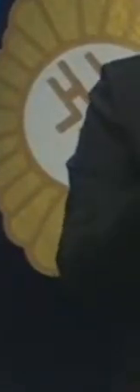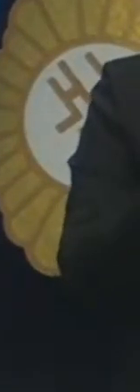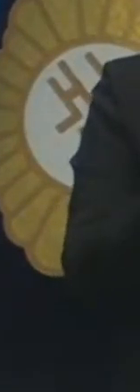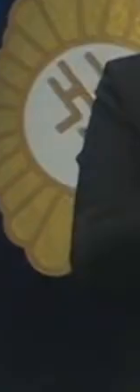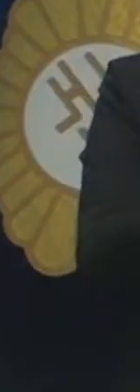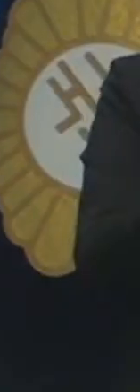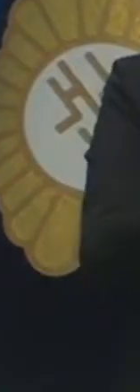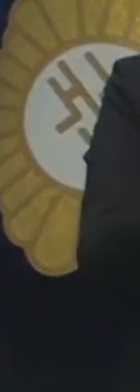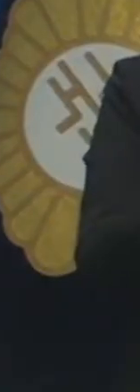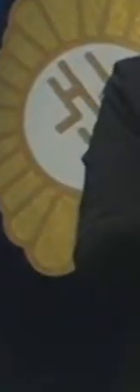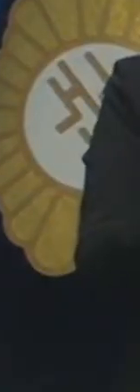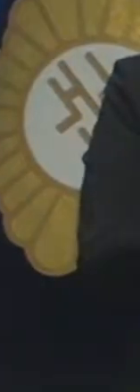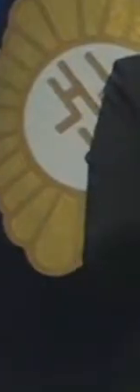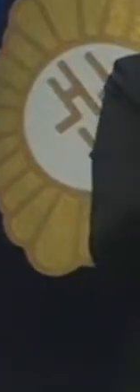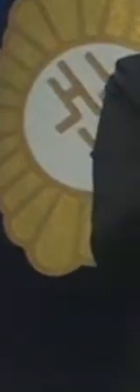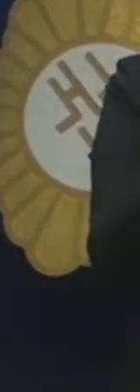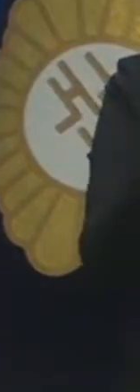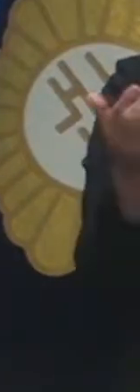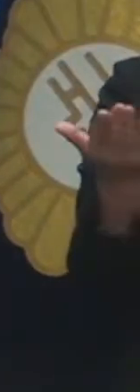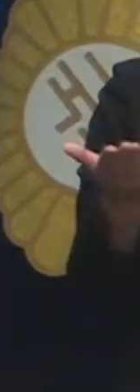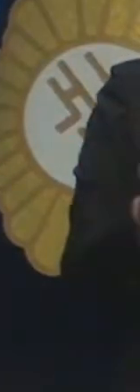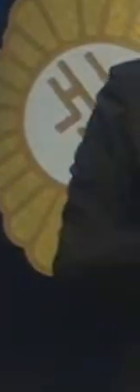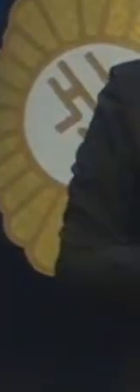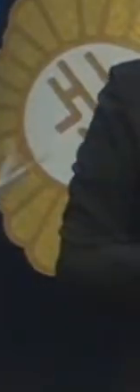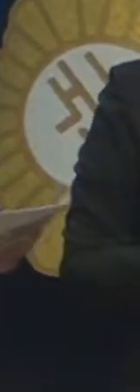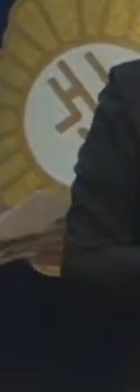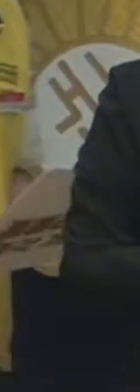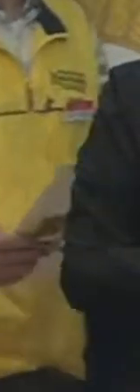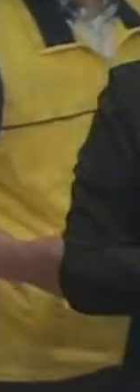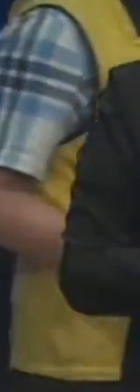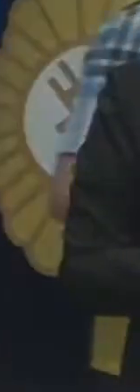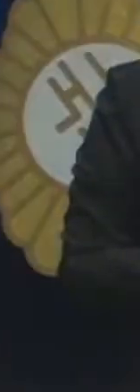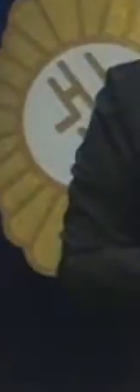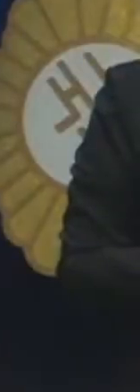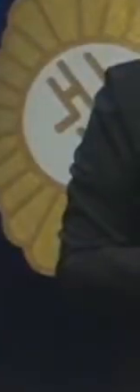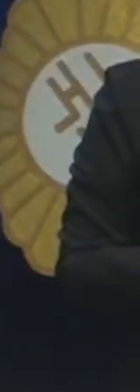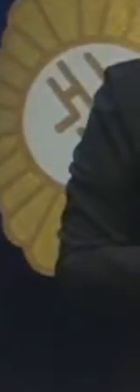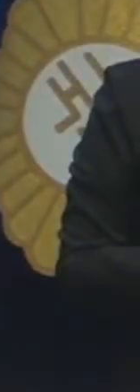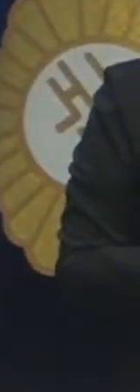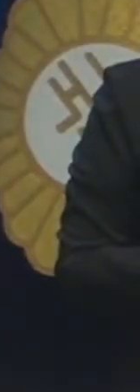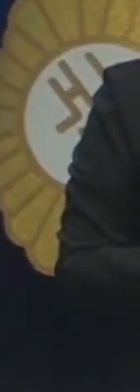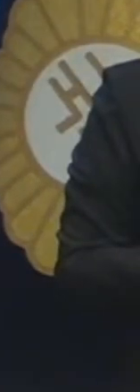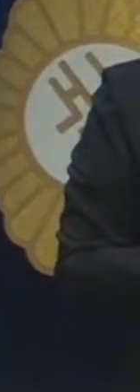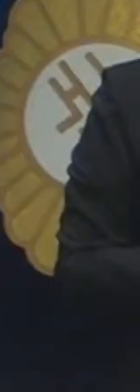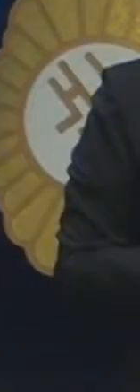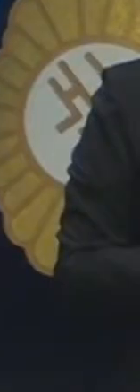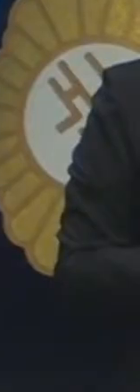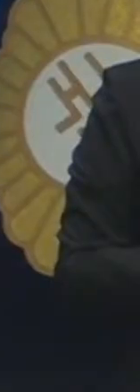공정위 상임 대표님 발언해 주시겠습니다.